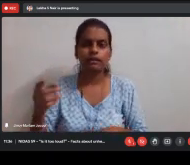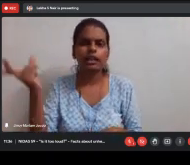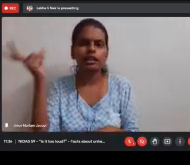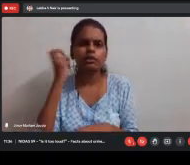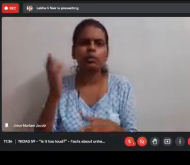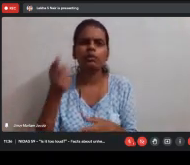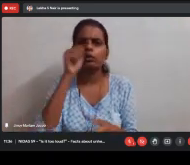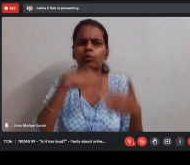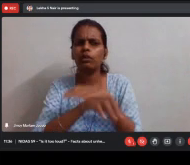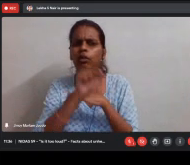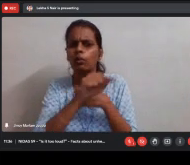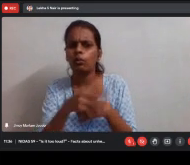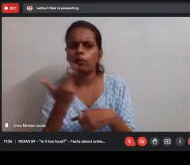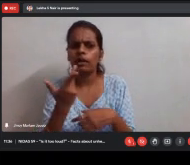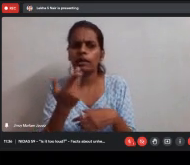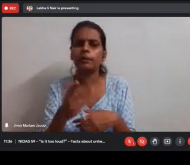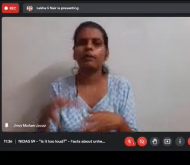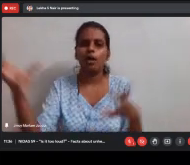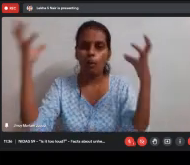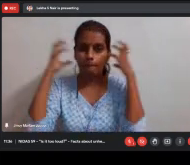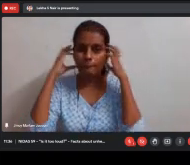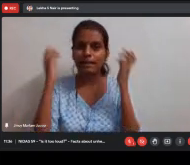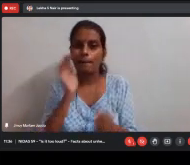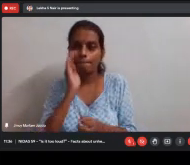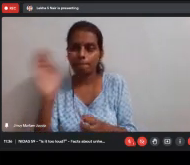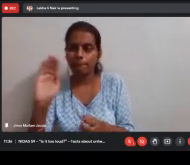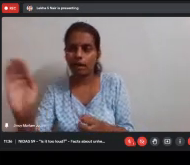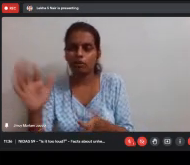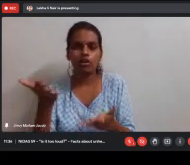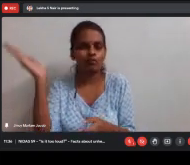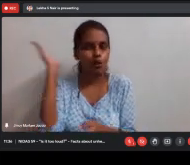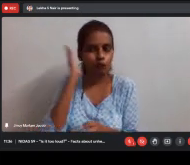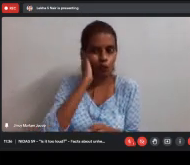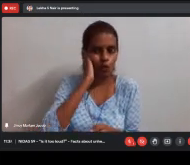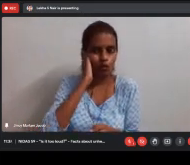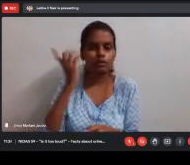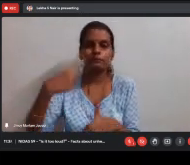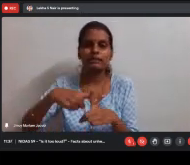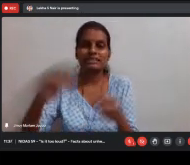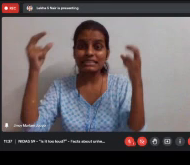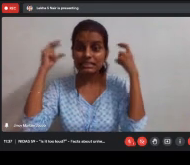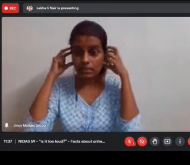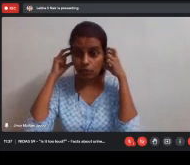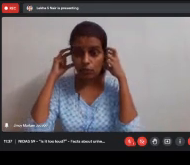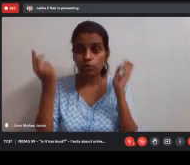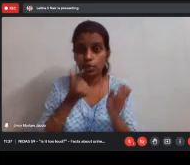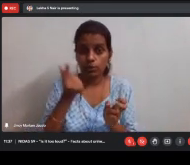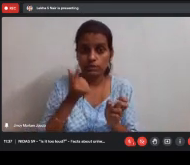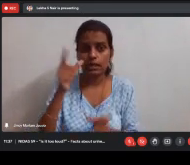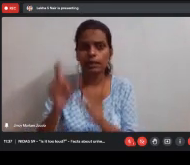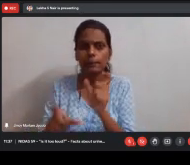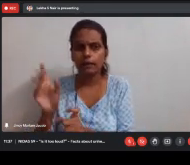ലെവല് കുറഞ്ഞു കുറഞ്ഞു വരുന്നു. ഇതിന് സിഗ്നിഫിക്കൻസ് ഉണ്ട്. എന്താന്ന് വെച്ച് കഴിഞ്ഞാൽ ഇനി ഈ ശബ്ദങ്ങളൊക്കെ, ഇപ്പൊ ഇതിൽ കാണിച്ചിരിക്കുന്ന